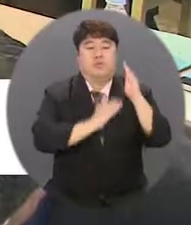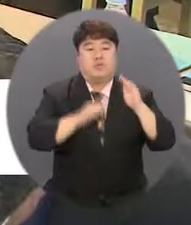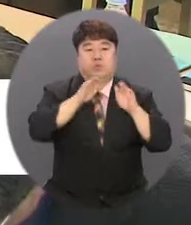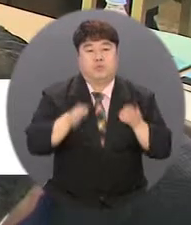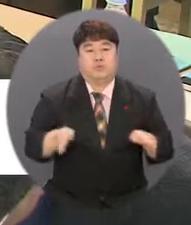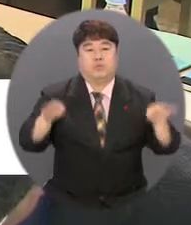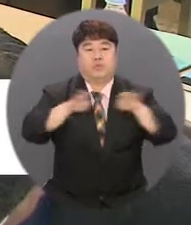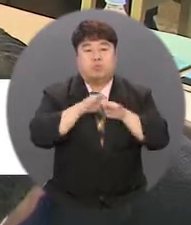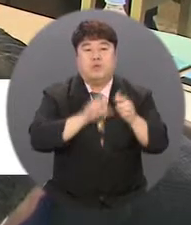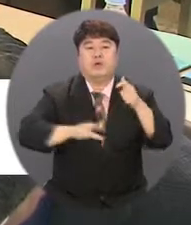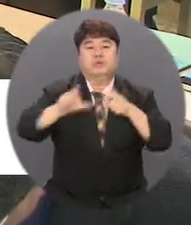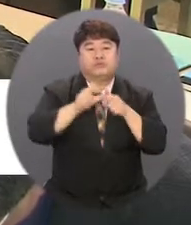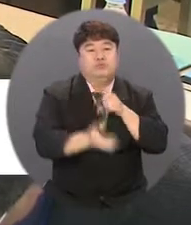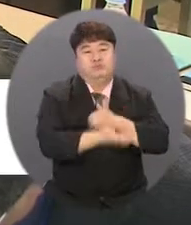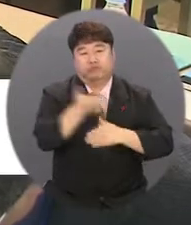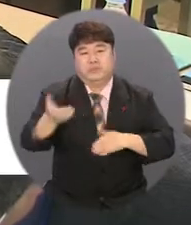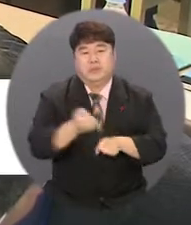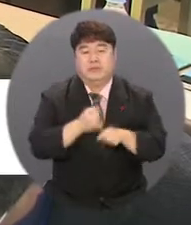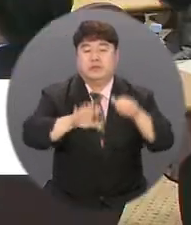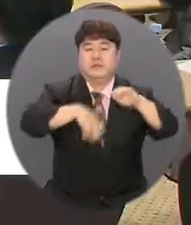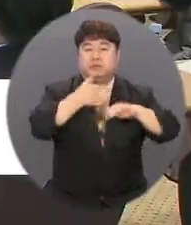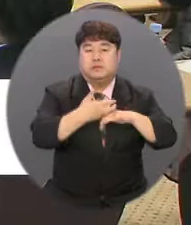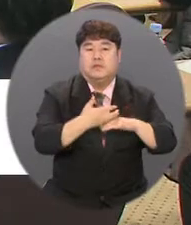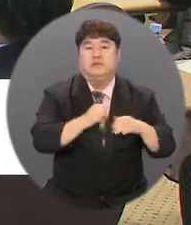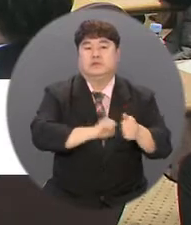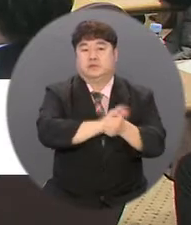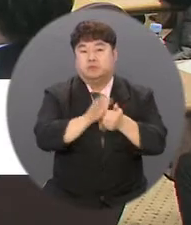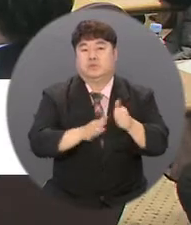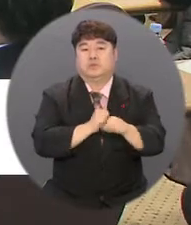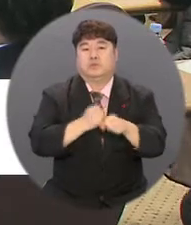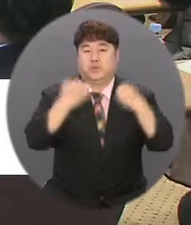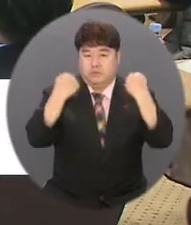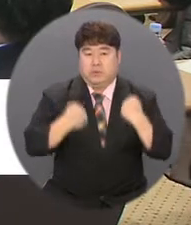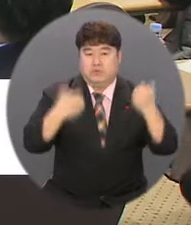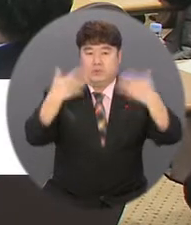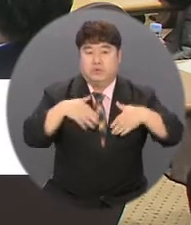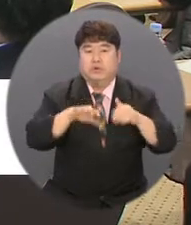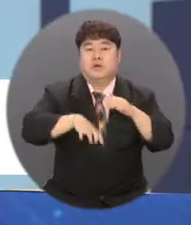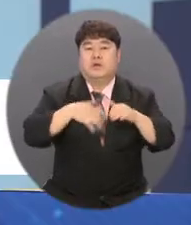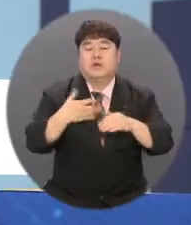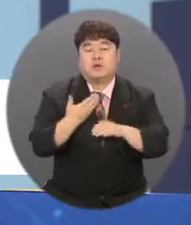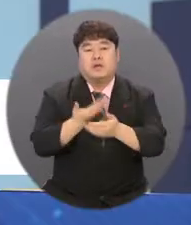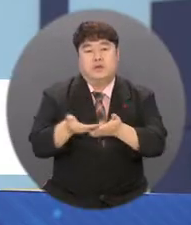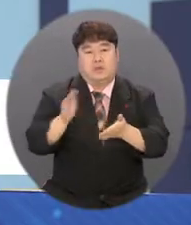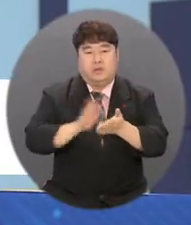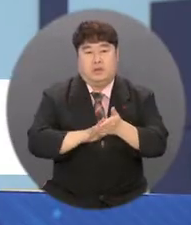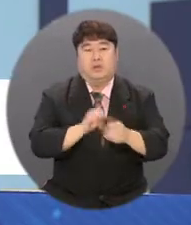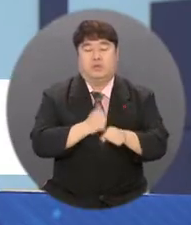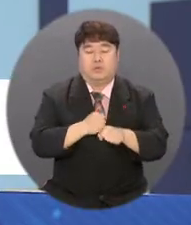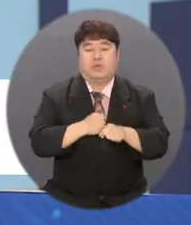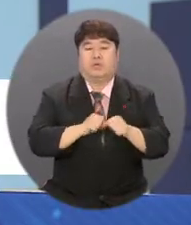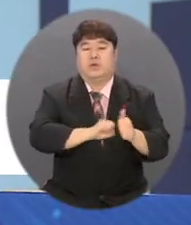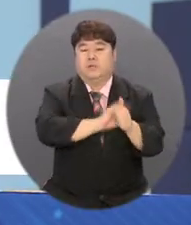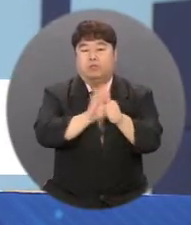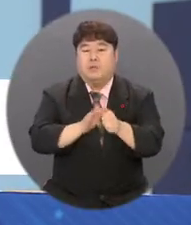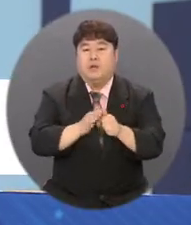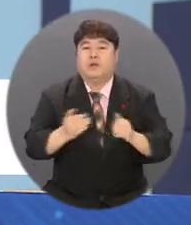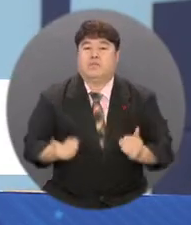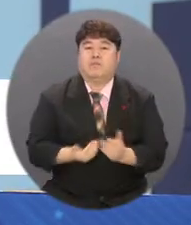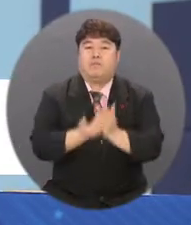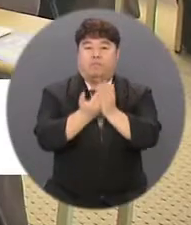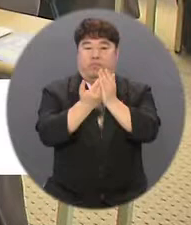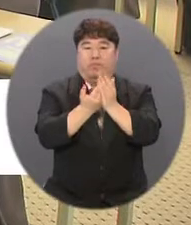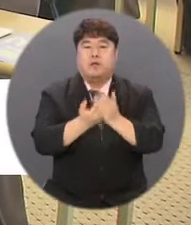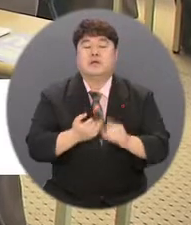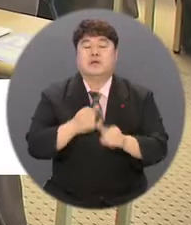공공기관의 추가 이전과 혁신도시 정주 여건의 획기적 개선 등을 통해 혁신도시의 제도약을 이루자고